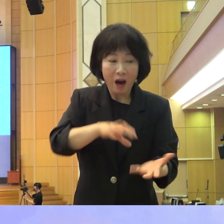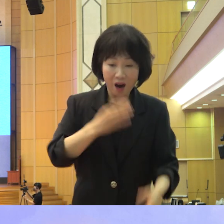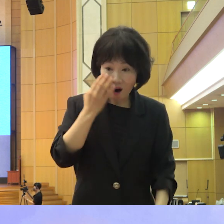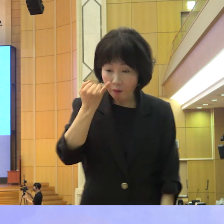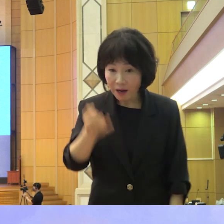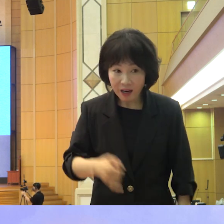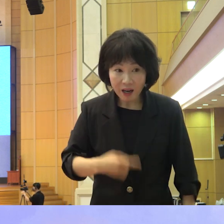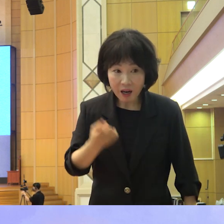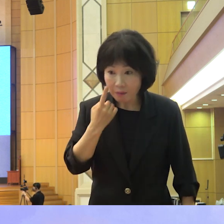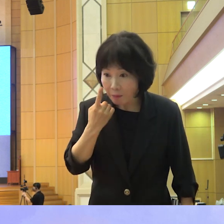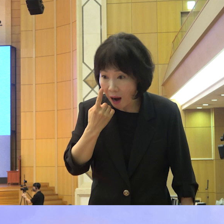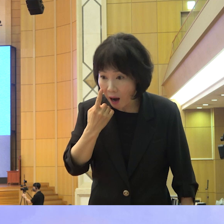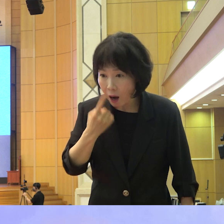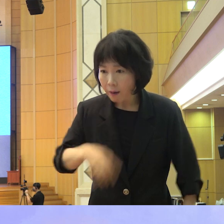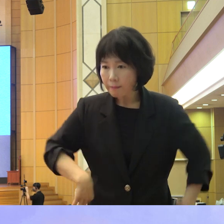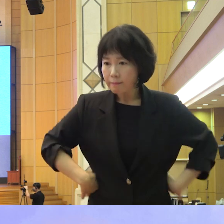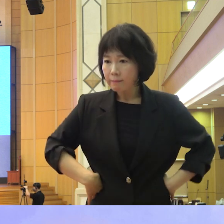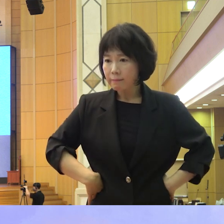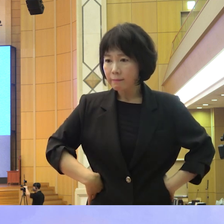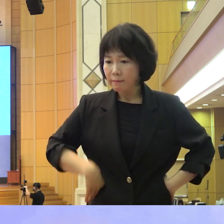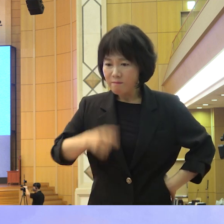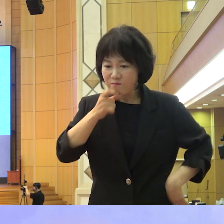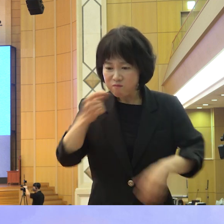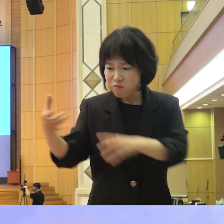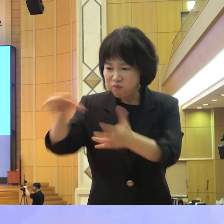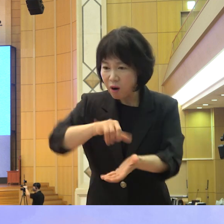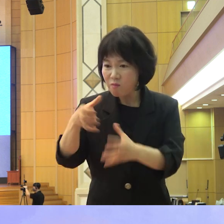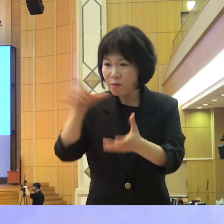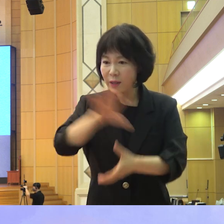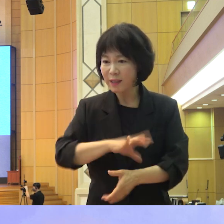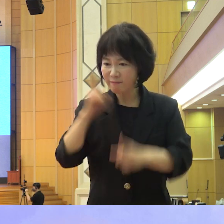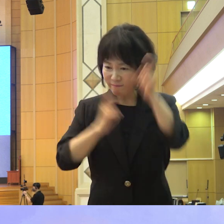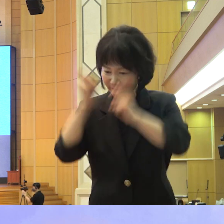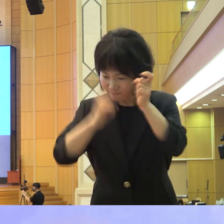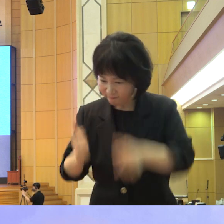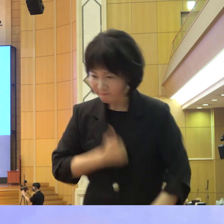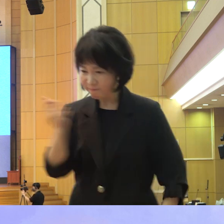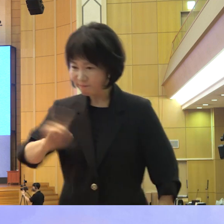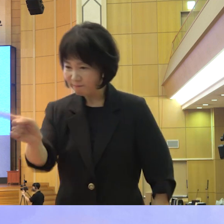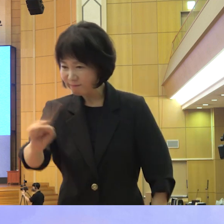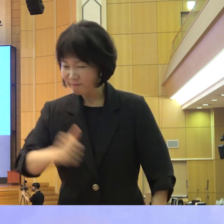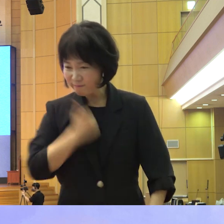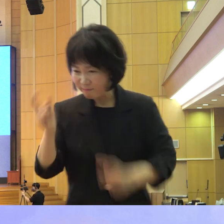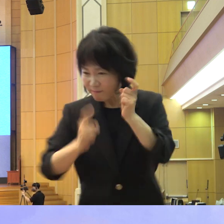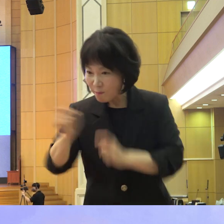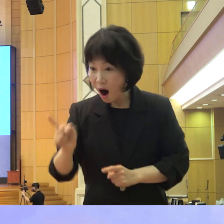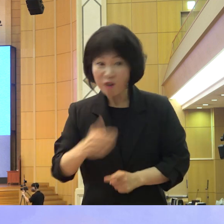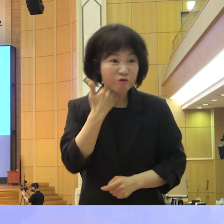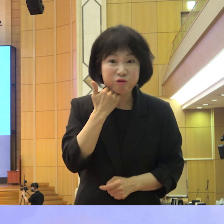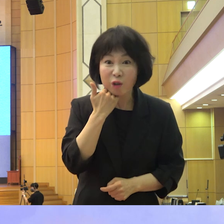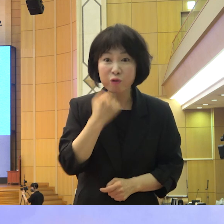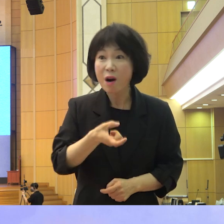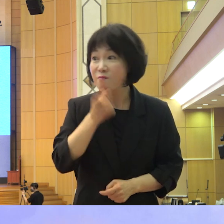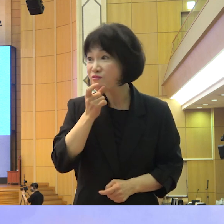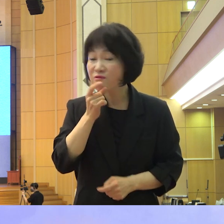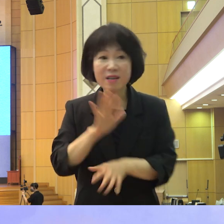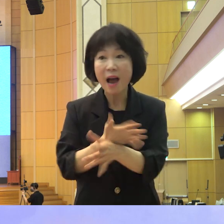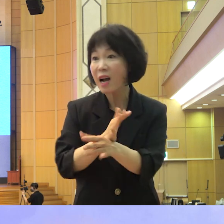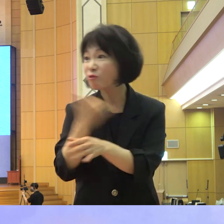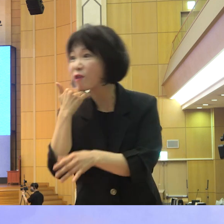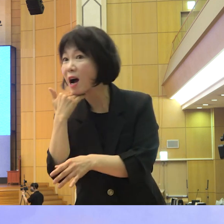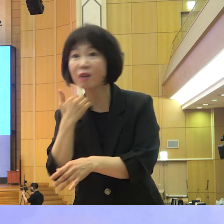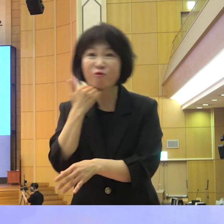엄마가 들어와서 바닥에 물이 가득한 것을 보고 화가 나셨어요. 누가 물장난을 했니?